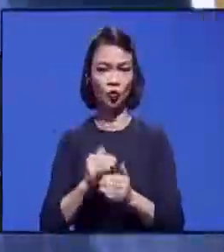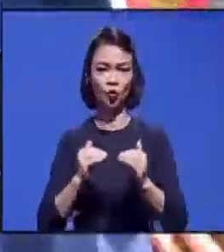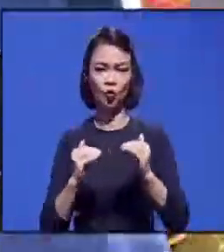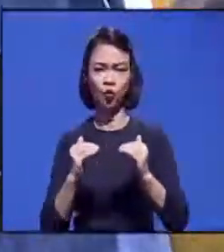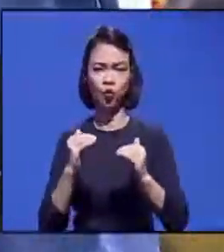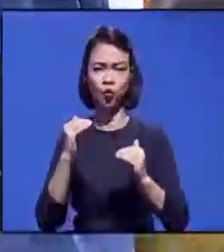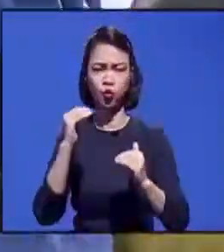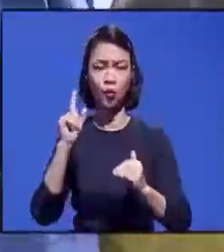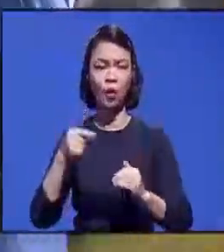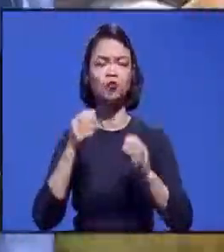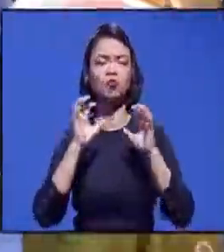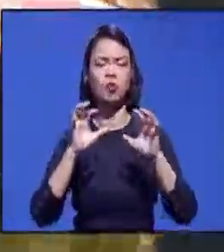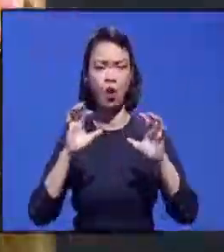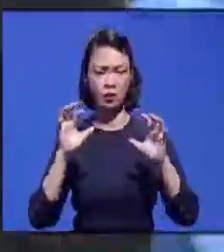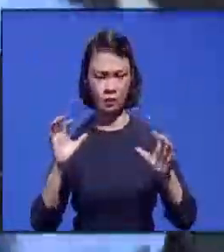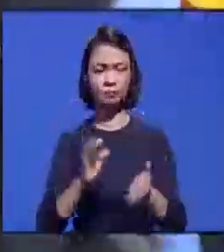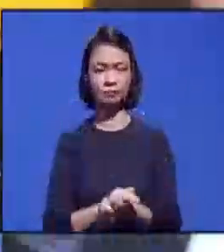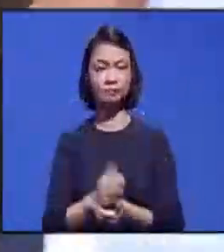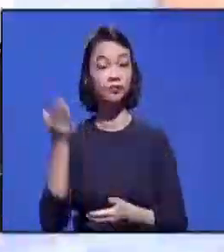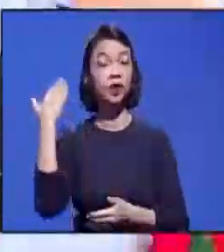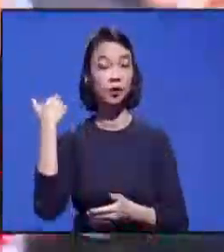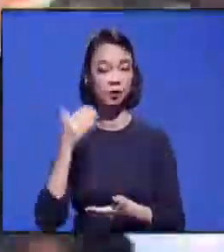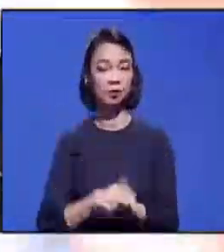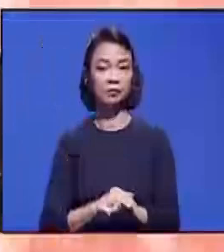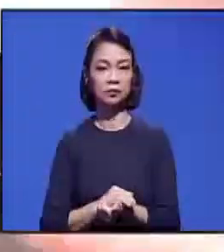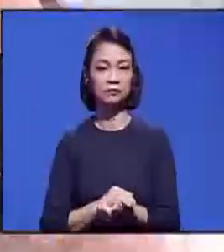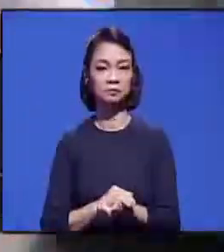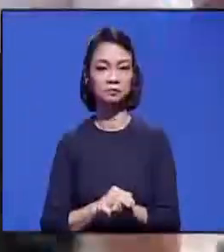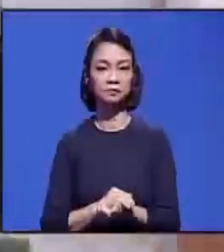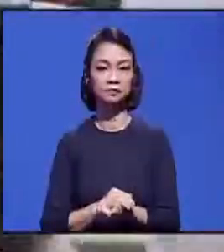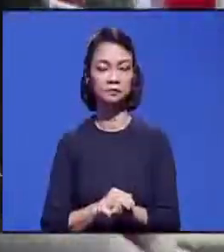menjadi yang tertinggi. Bahkan tadi juga pihak dari